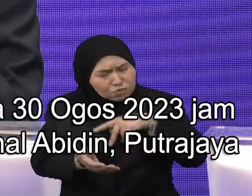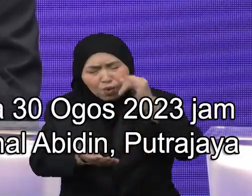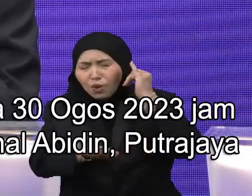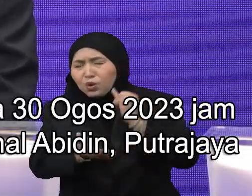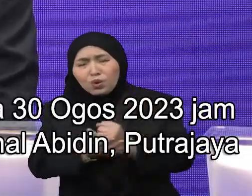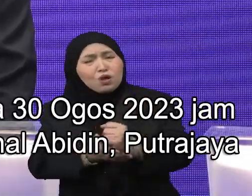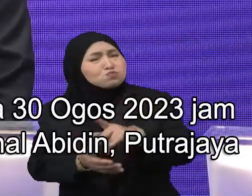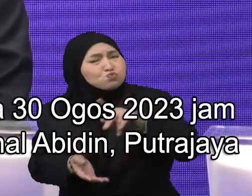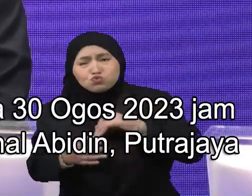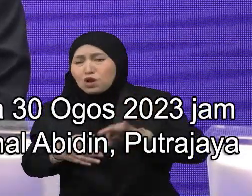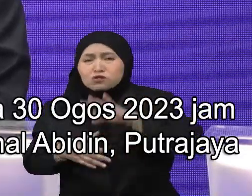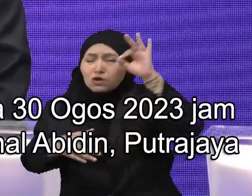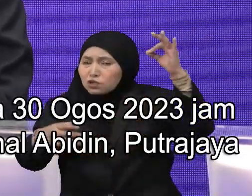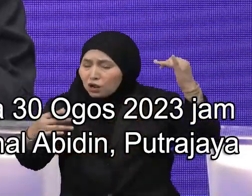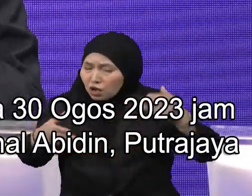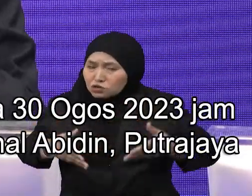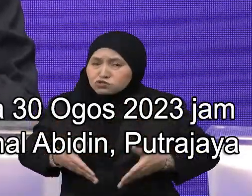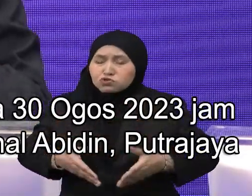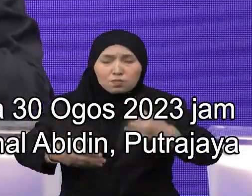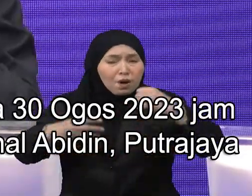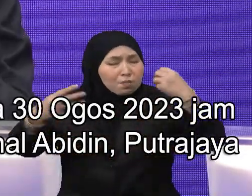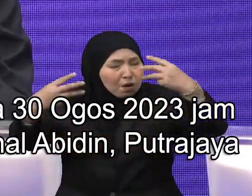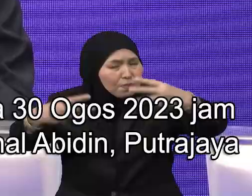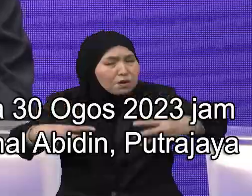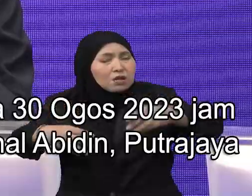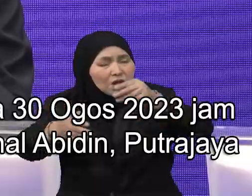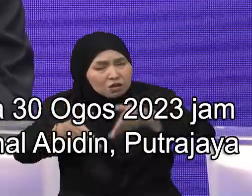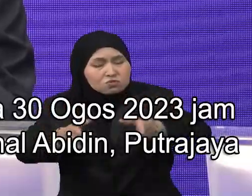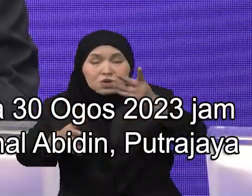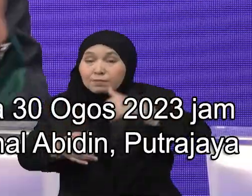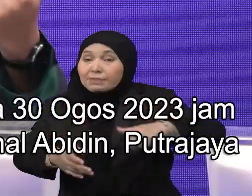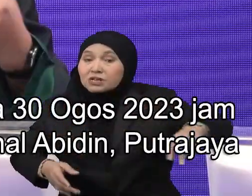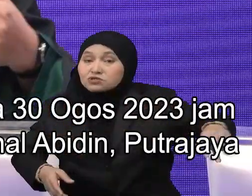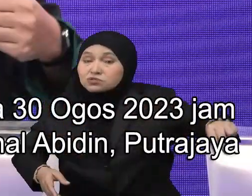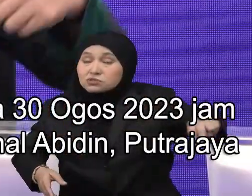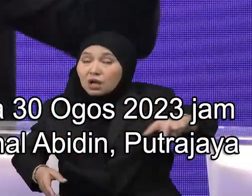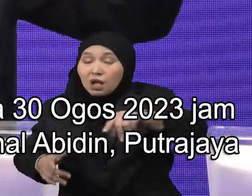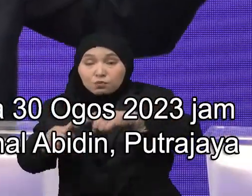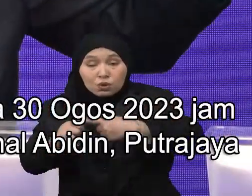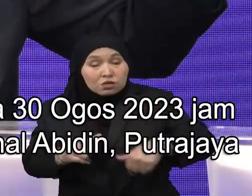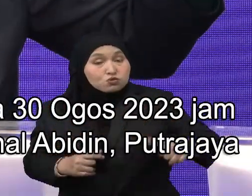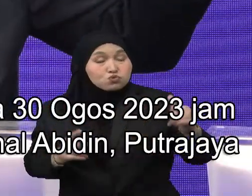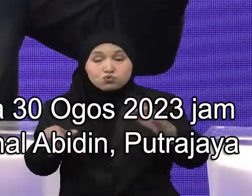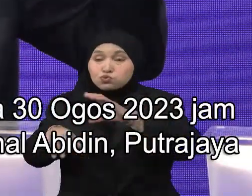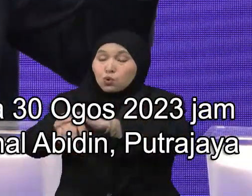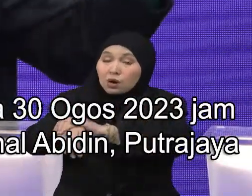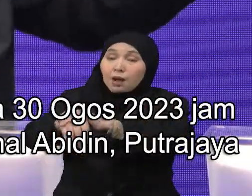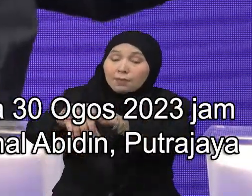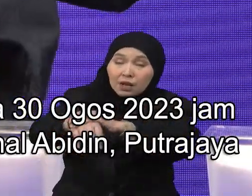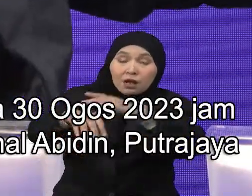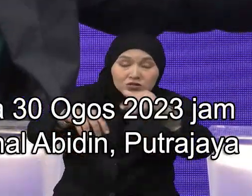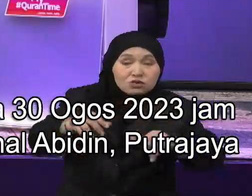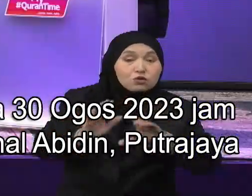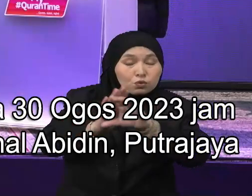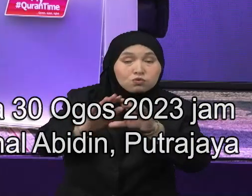punyalah semangat dalam berjihad mereka berjalan pergi ke hamraul mula-muda seorang pegang seorang Maksudnya yang contoh